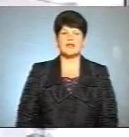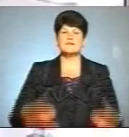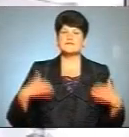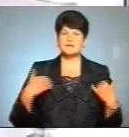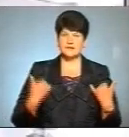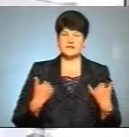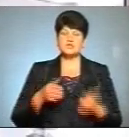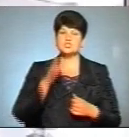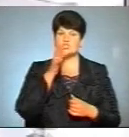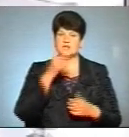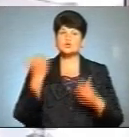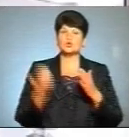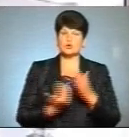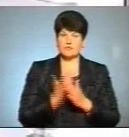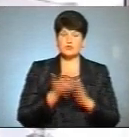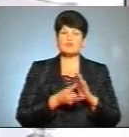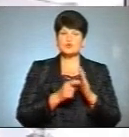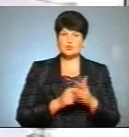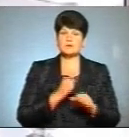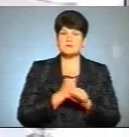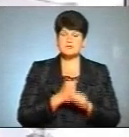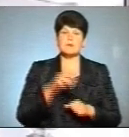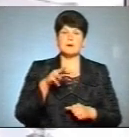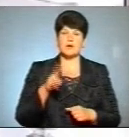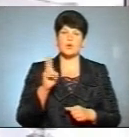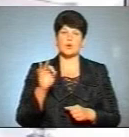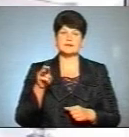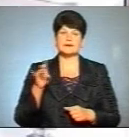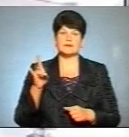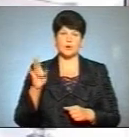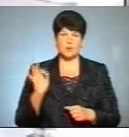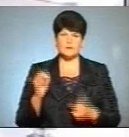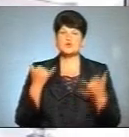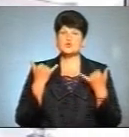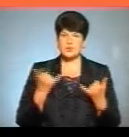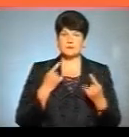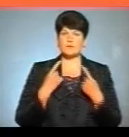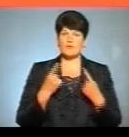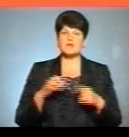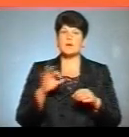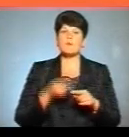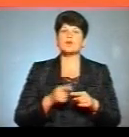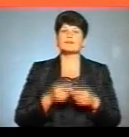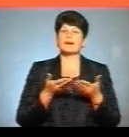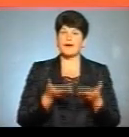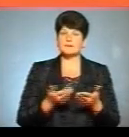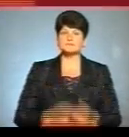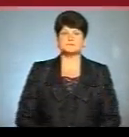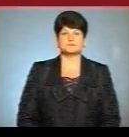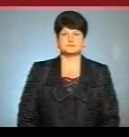Вітаю, час новин. У студії працює Марія Котенко. Сьогодні говоритимемо про таке.